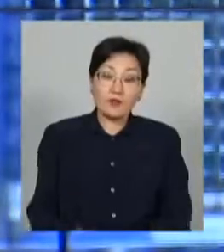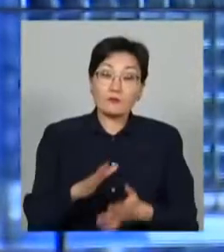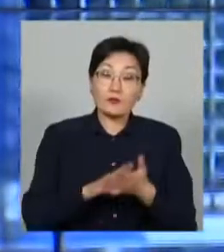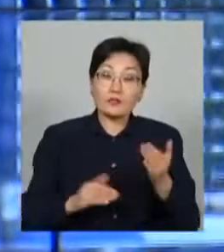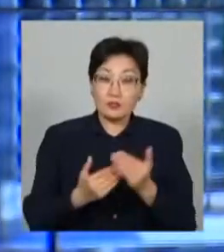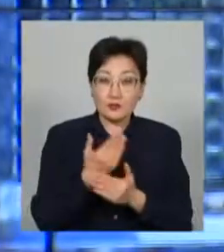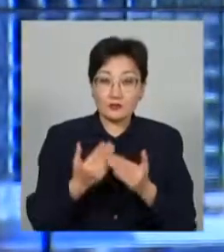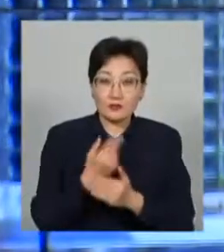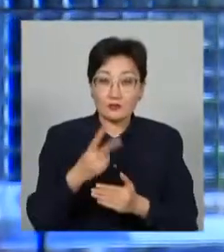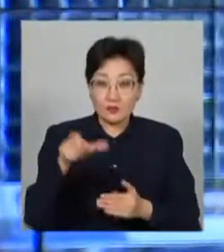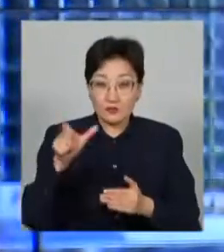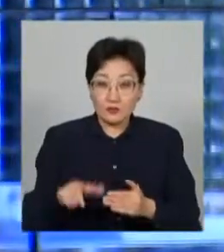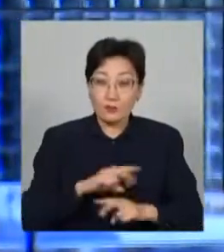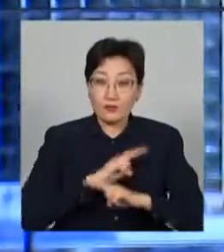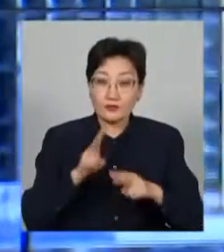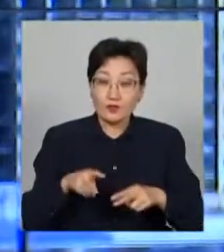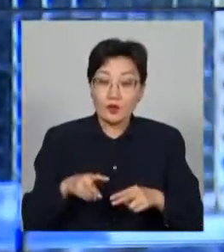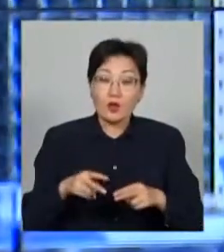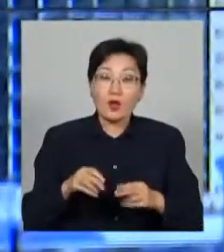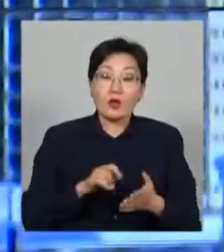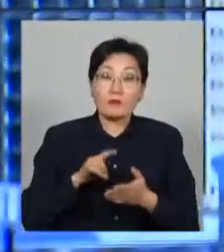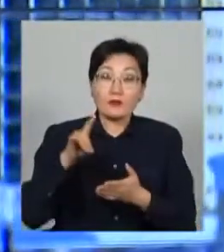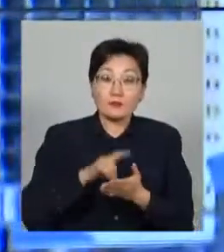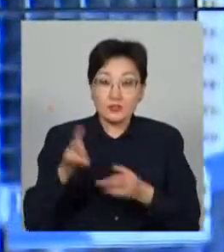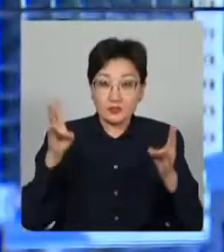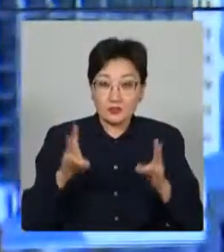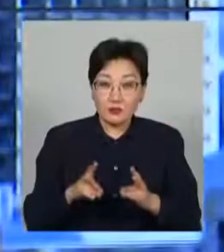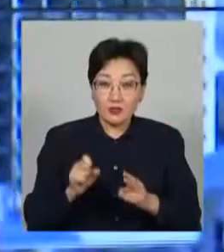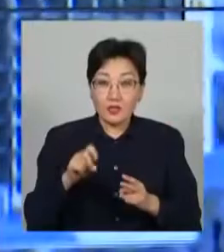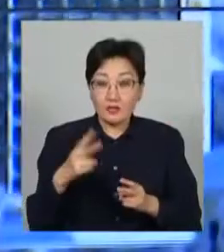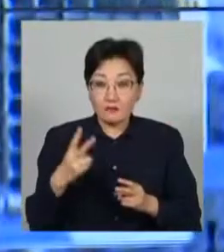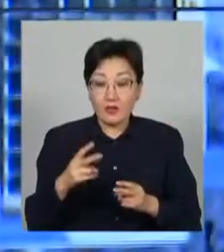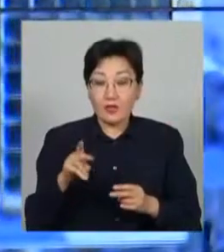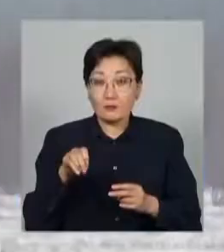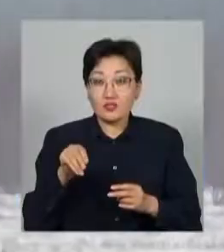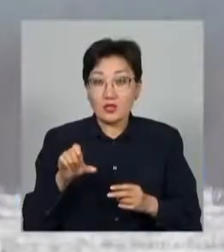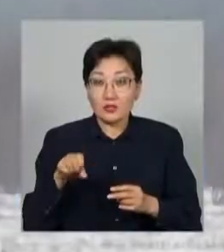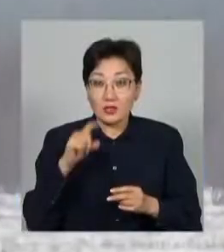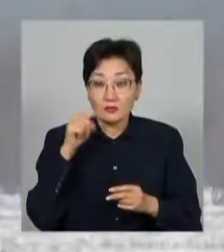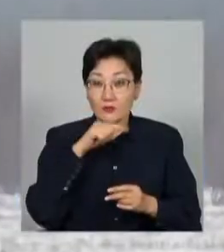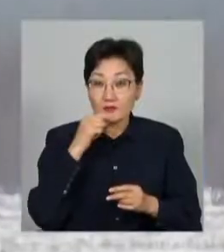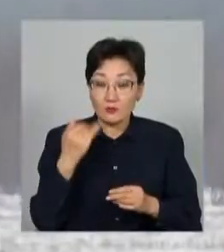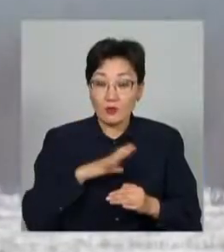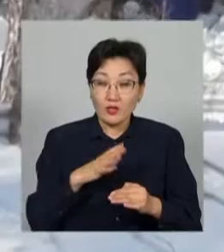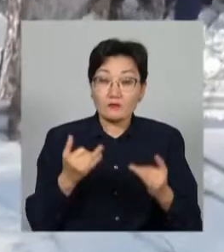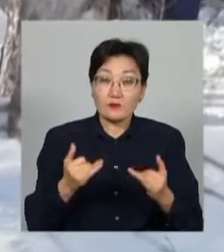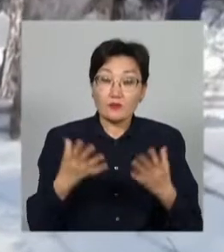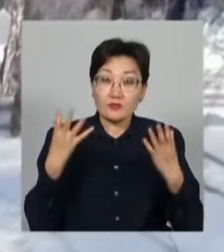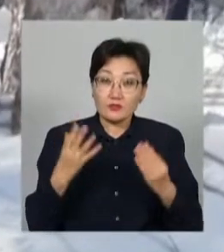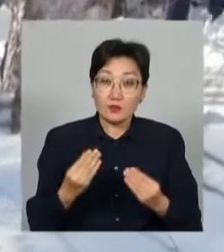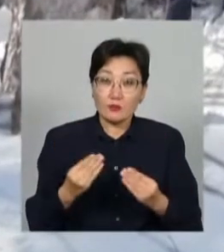Продолжаем выпуск. Два человека погибли при крушении самолета Ан-2 на Камчатке в России. Авиакатастрофа произошла сегодня